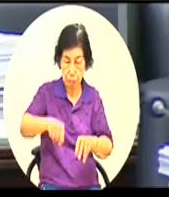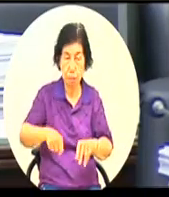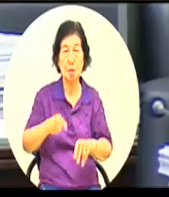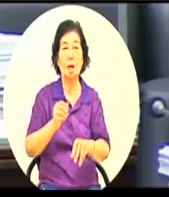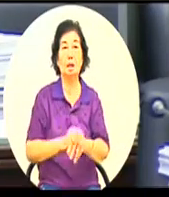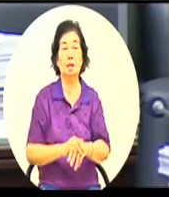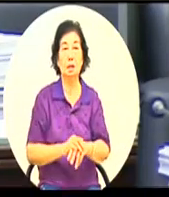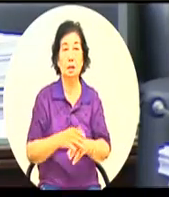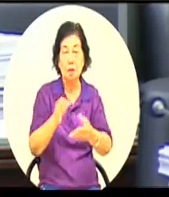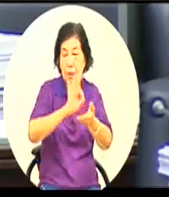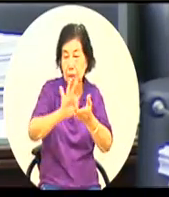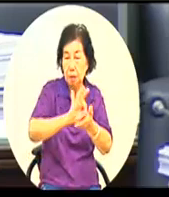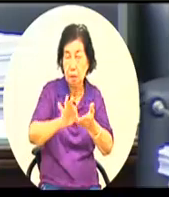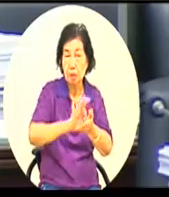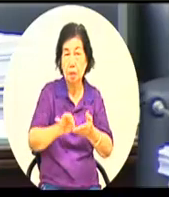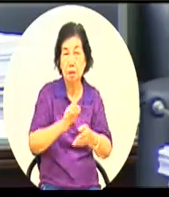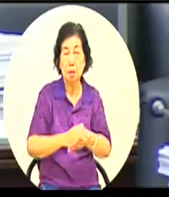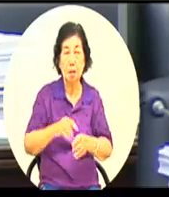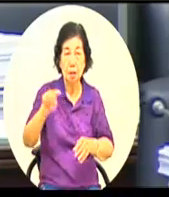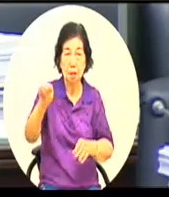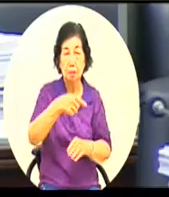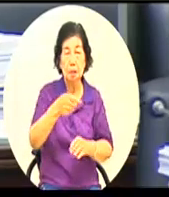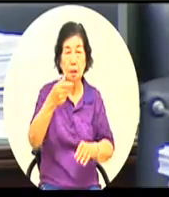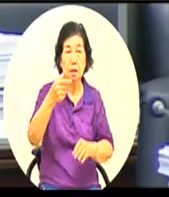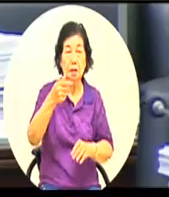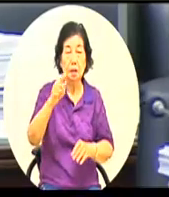开160亿做轻轨。